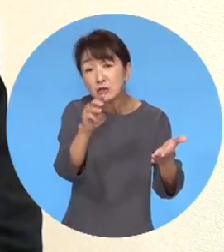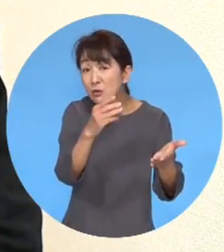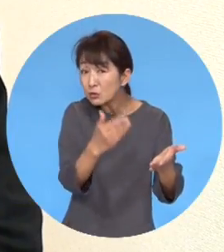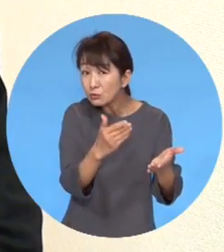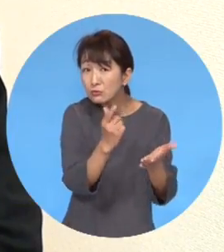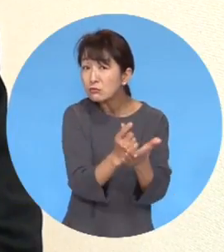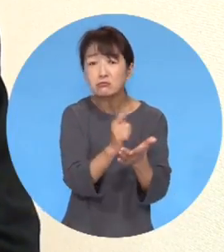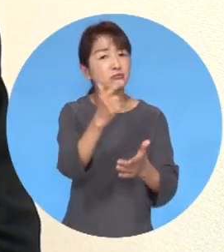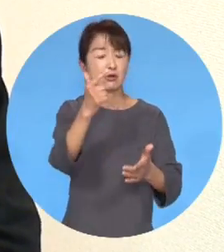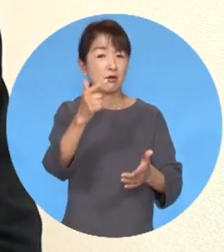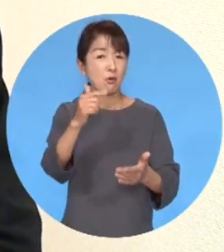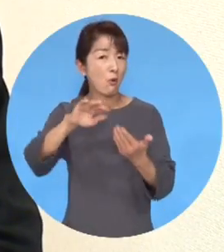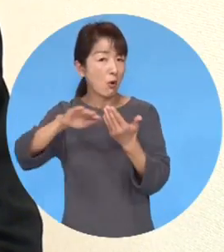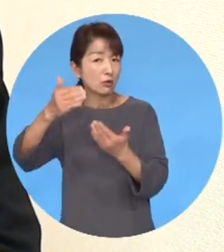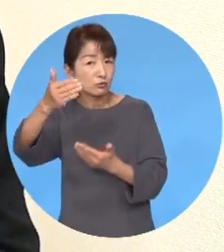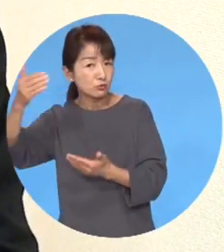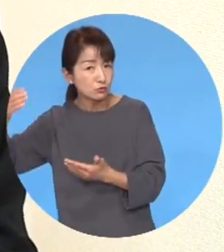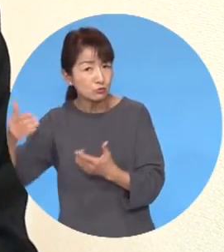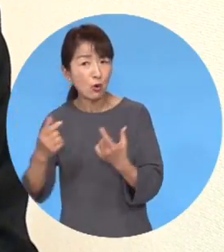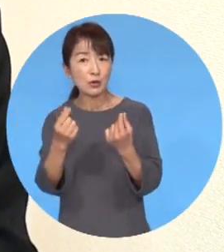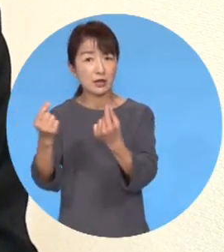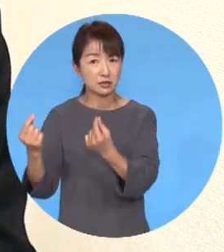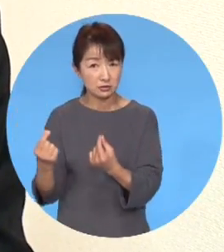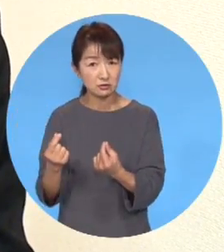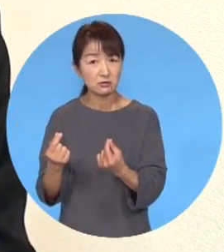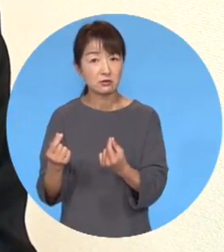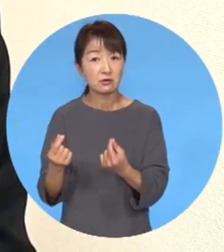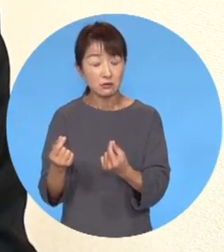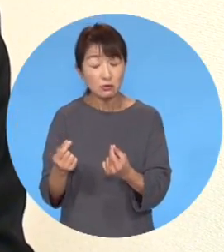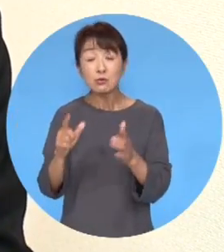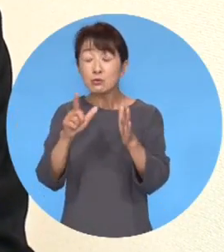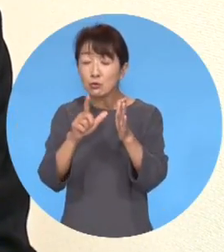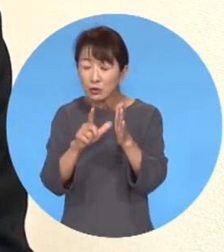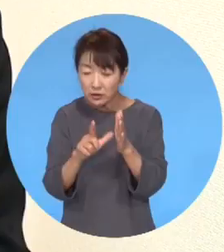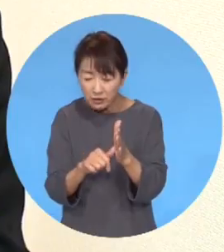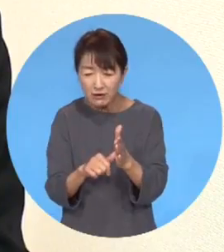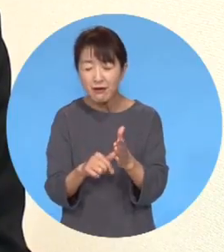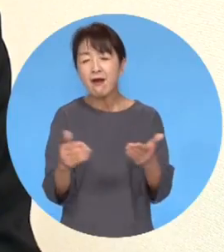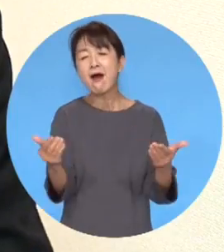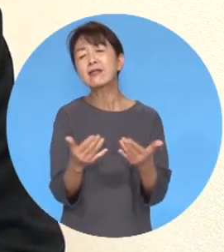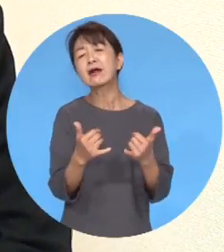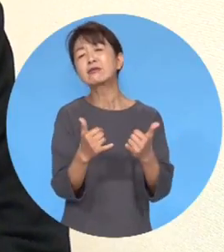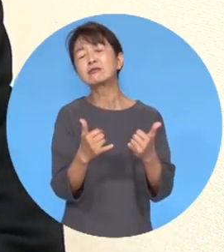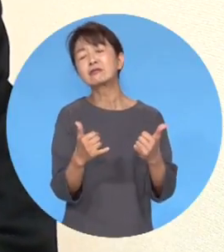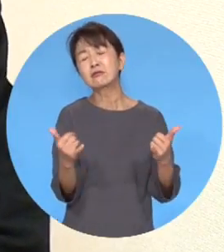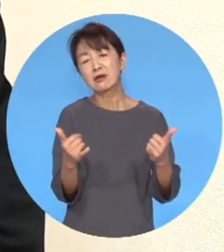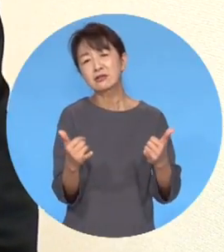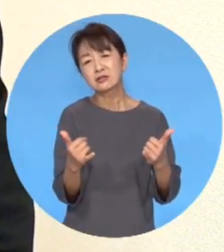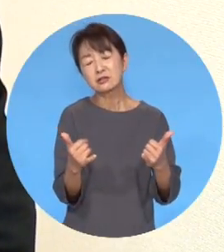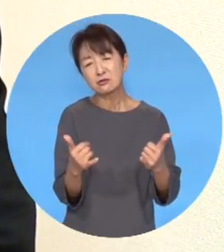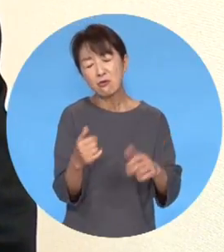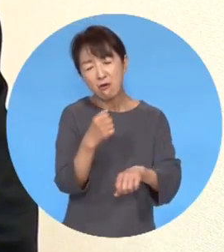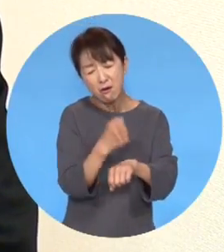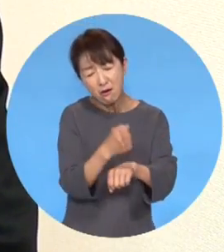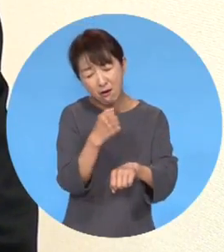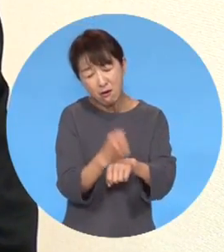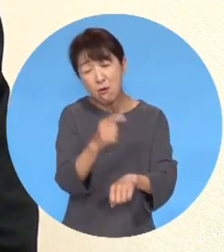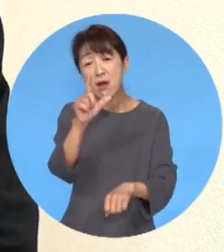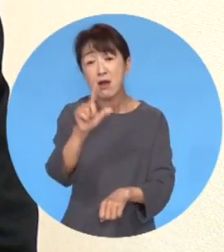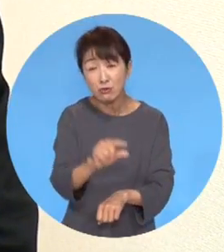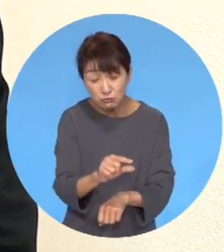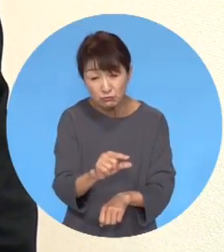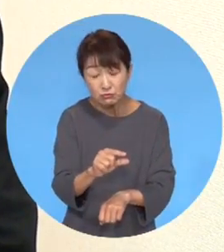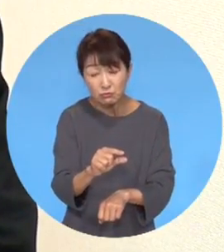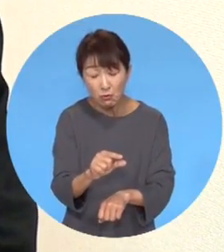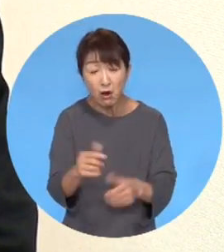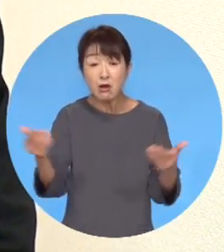思っております。そういった中で、まあ、介護従事者の方の負担を軽減する、また作業効率の、作業効